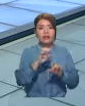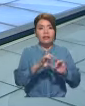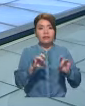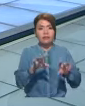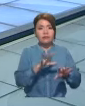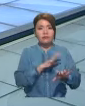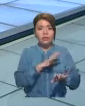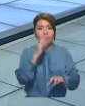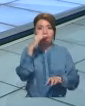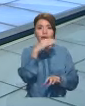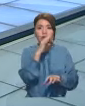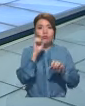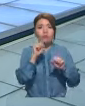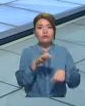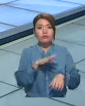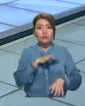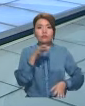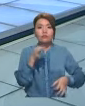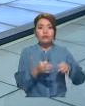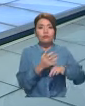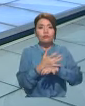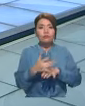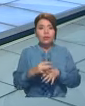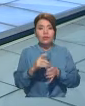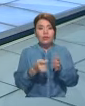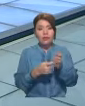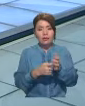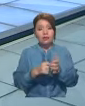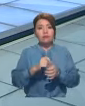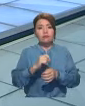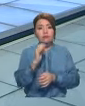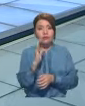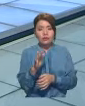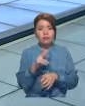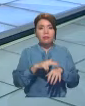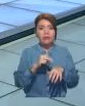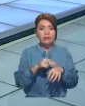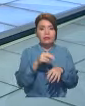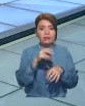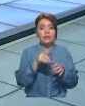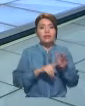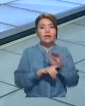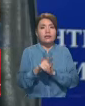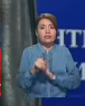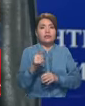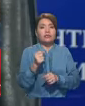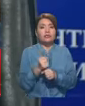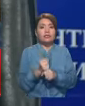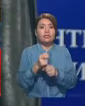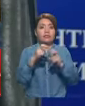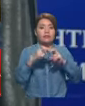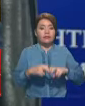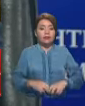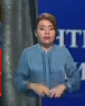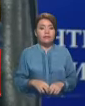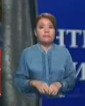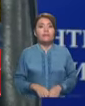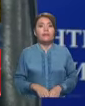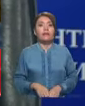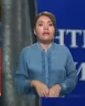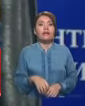что родители могут предстать перед судом после окончания расследования трагедии. В полиции завели уголовное дело. Назначена судебная